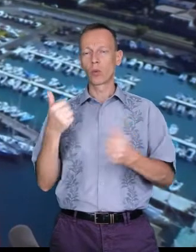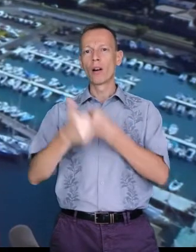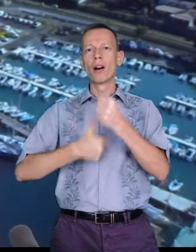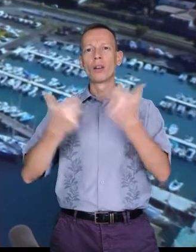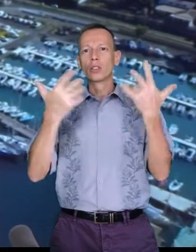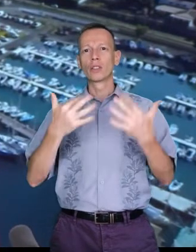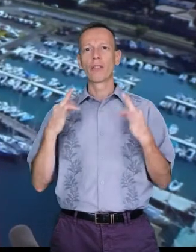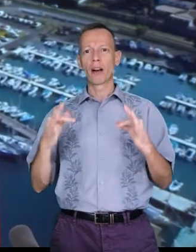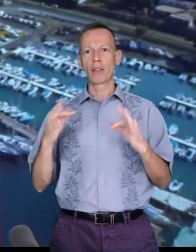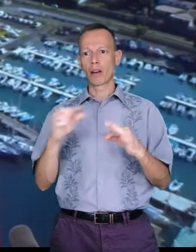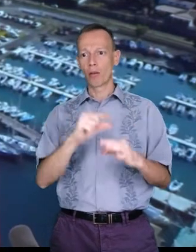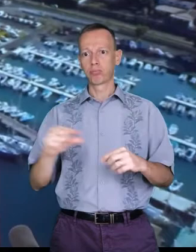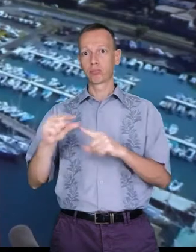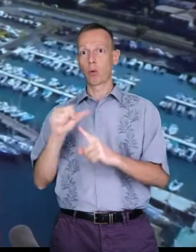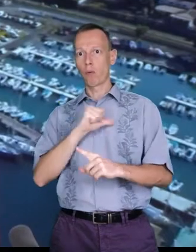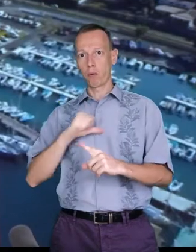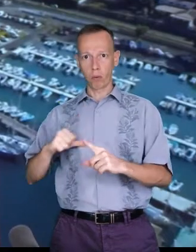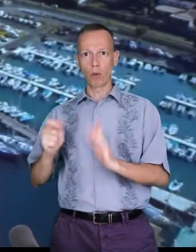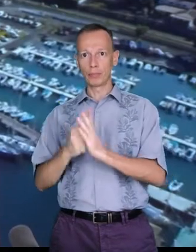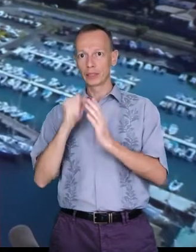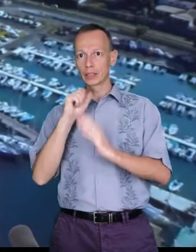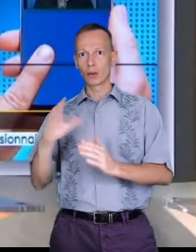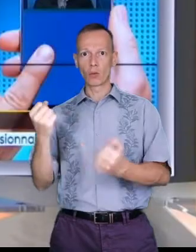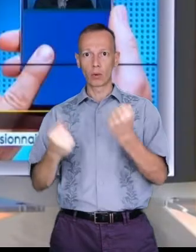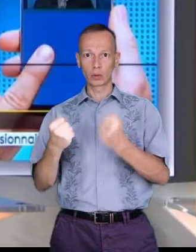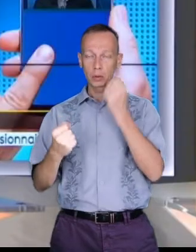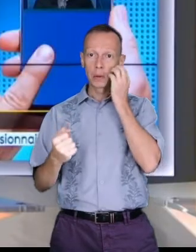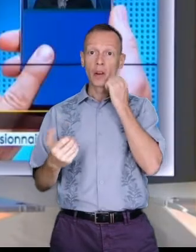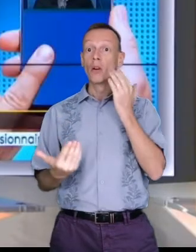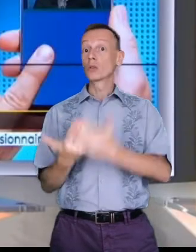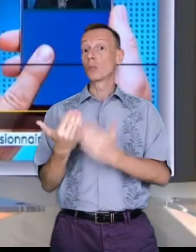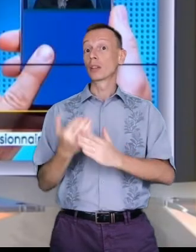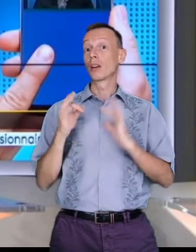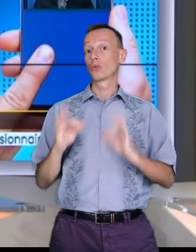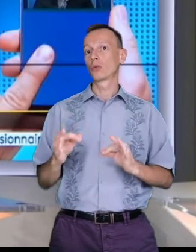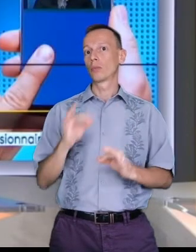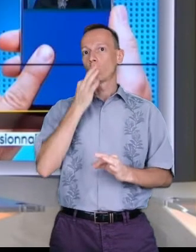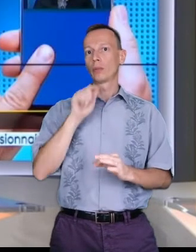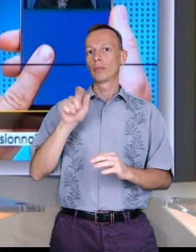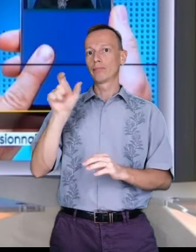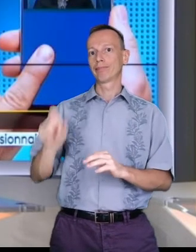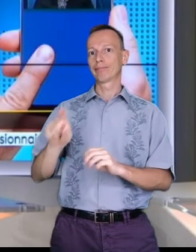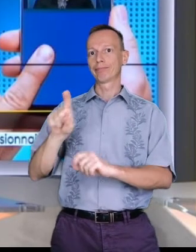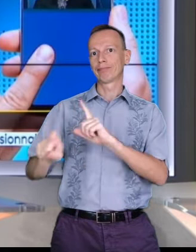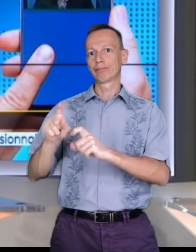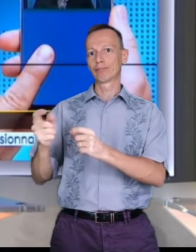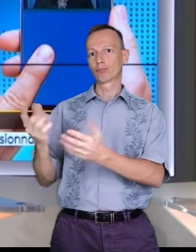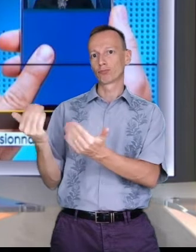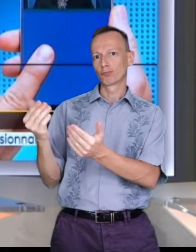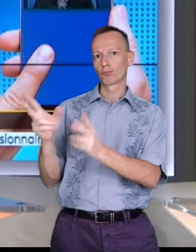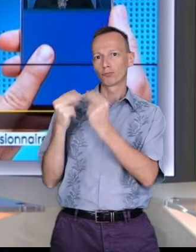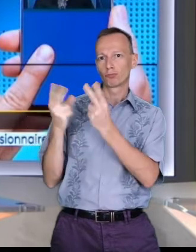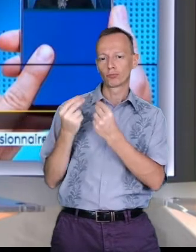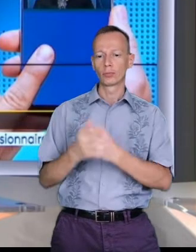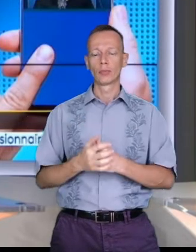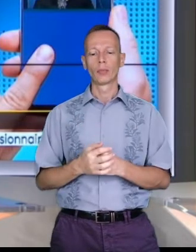concessionnaires. Lionel Foissac, président du syndicat professionnel des concessionnaires automobiles, était notre invité café ce matin de Ibrahima